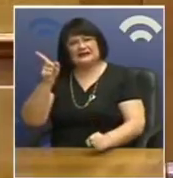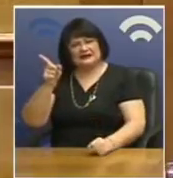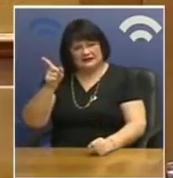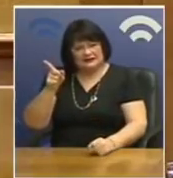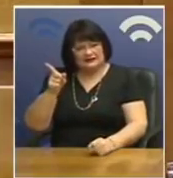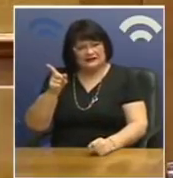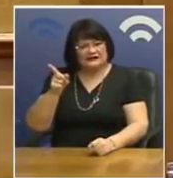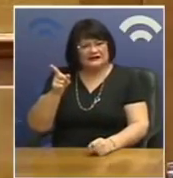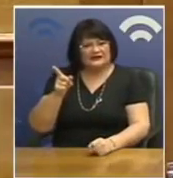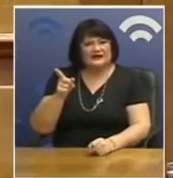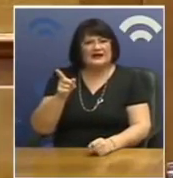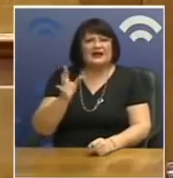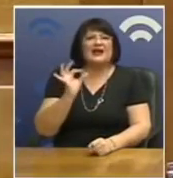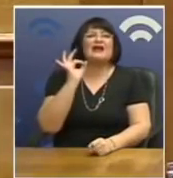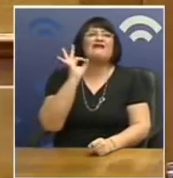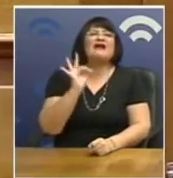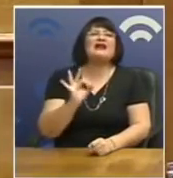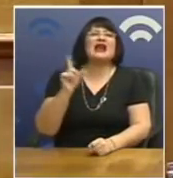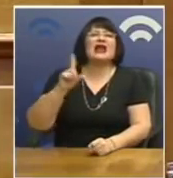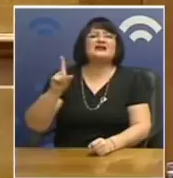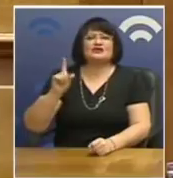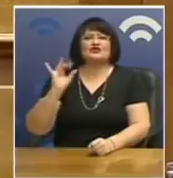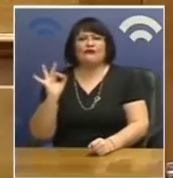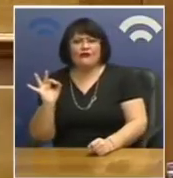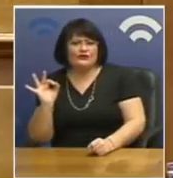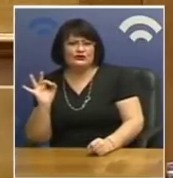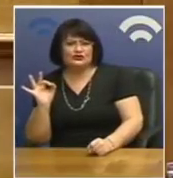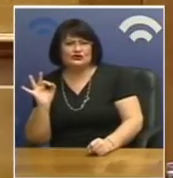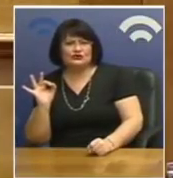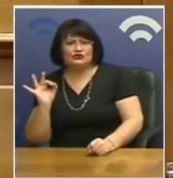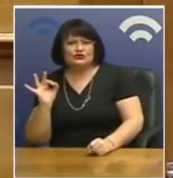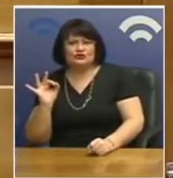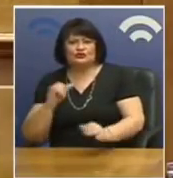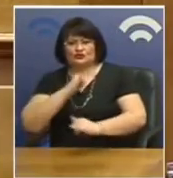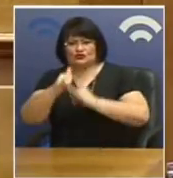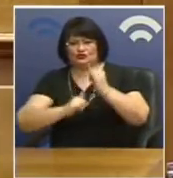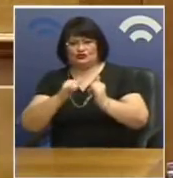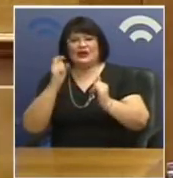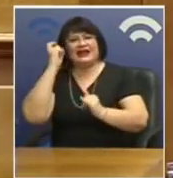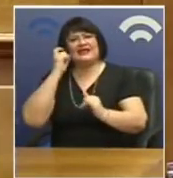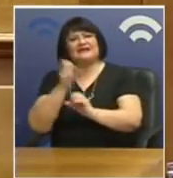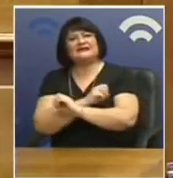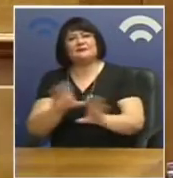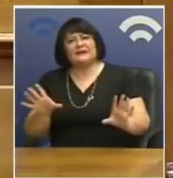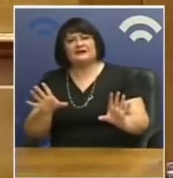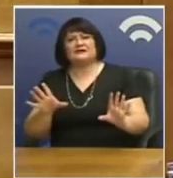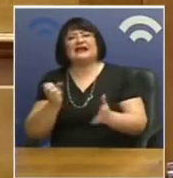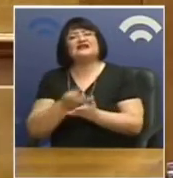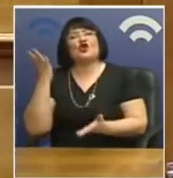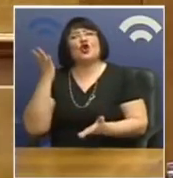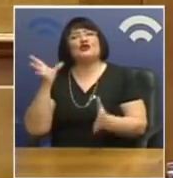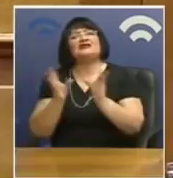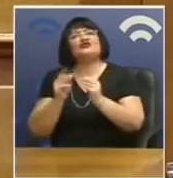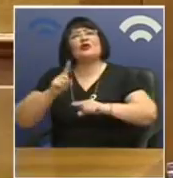FAT, Financial Action Task Force, στο διαδικτυακό τόπο της FAT, η οποία